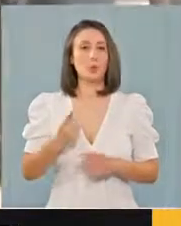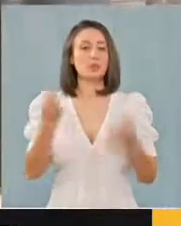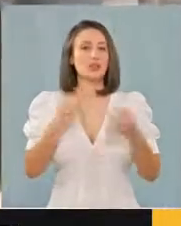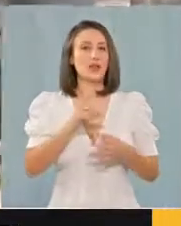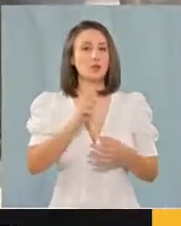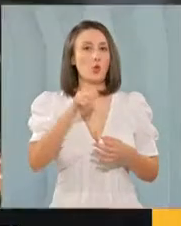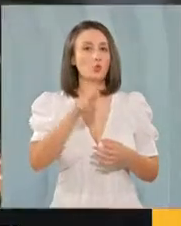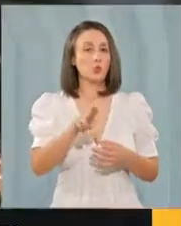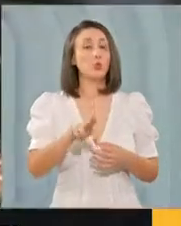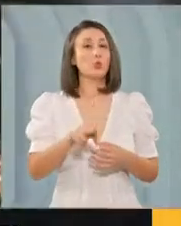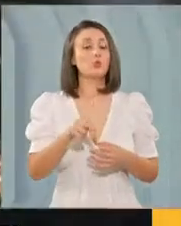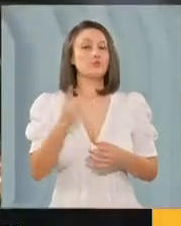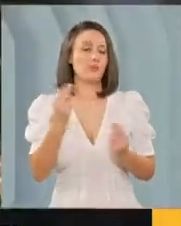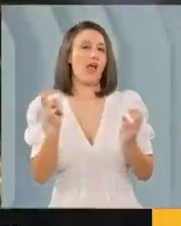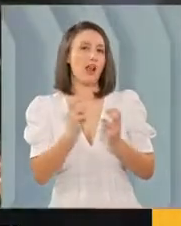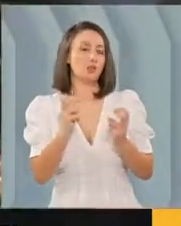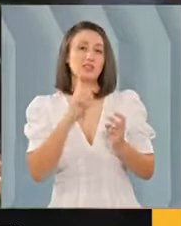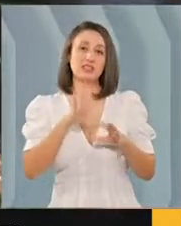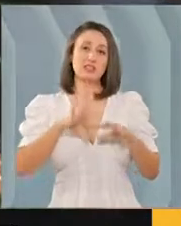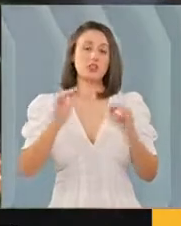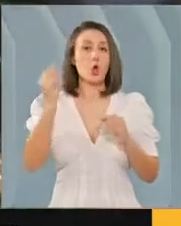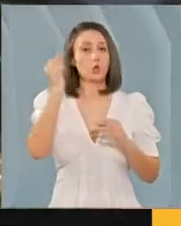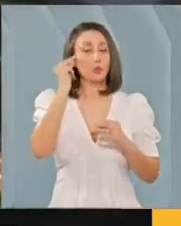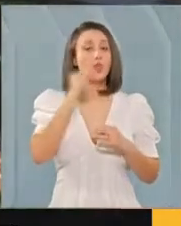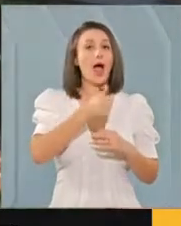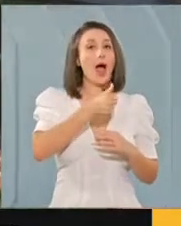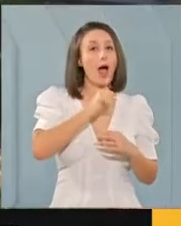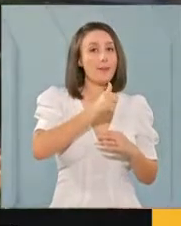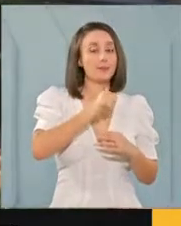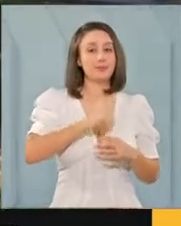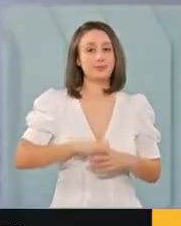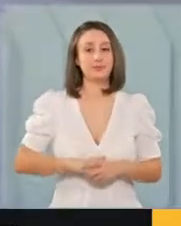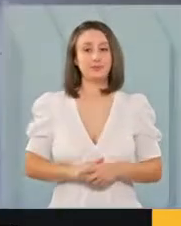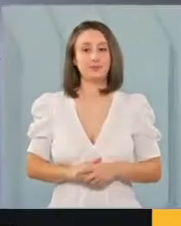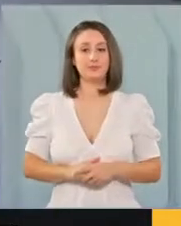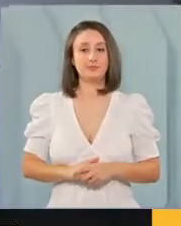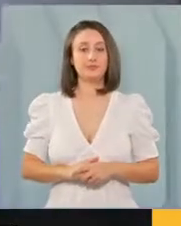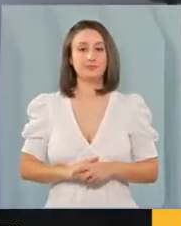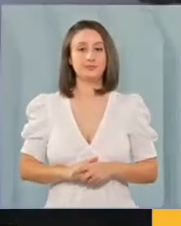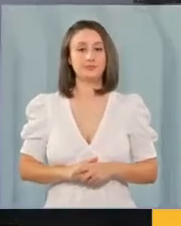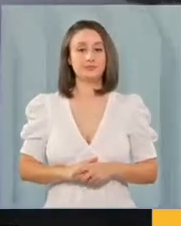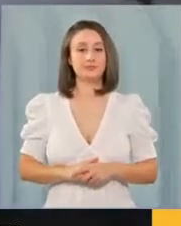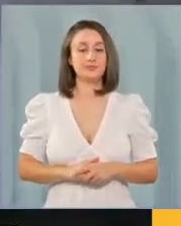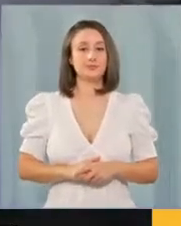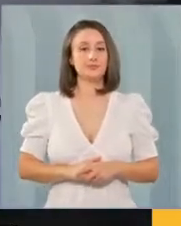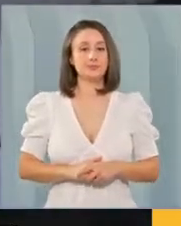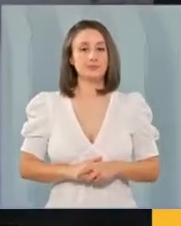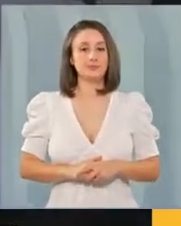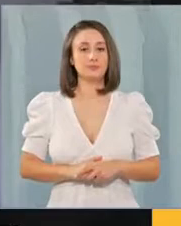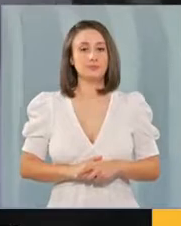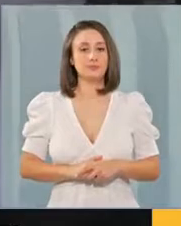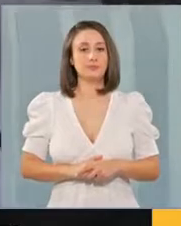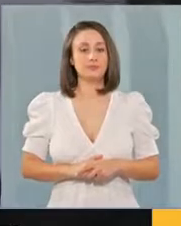sodiului, deci un electrolit care se găsește de obicei în apa minerală și într-o serie